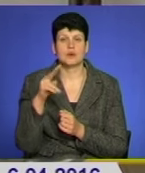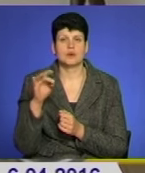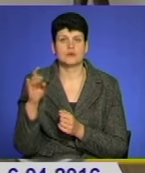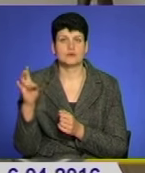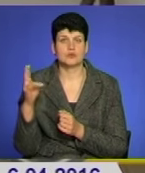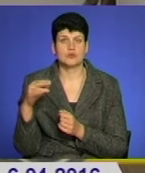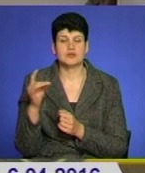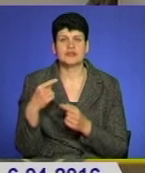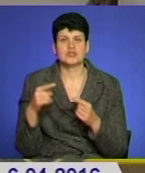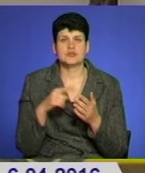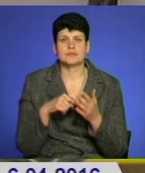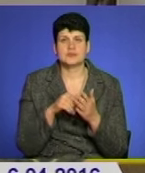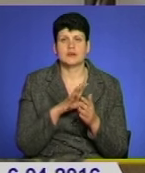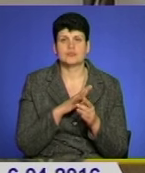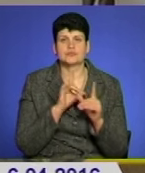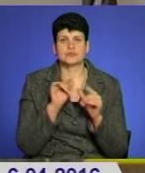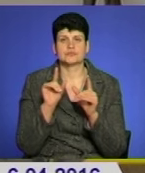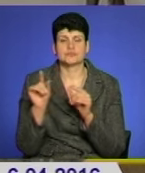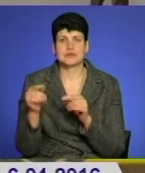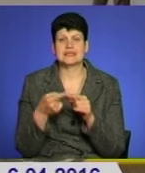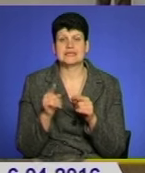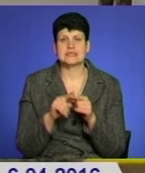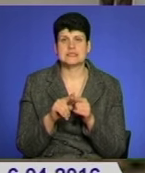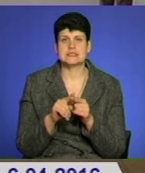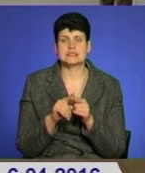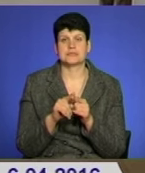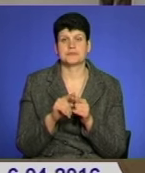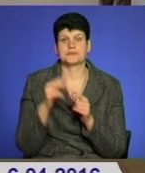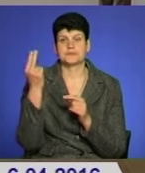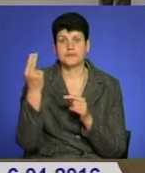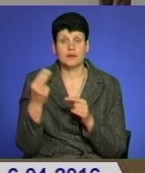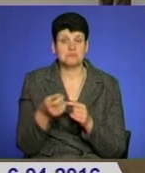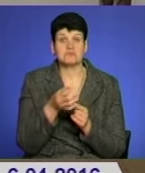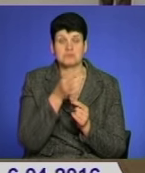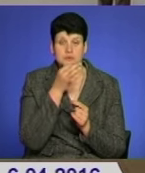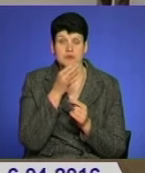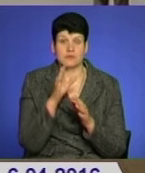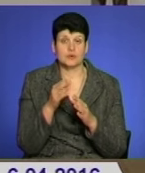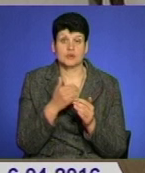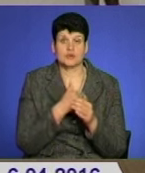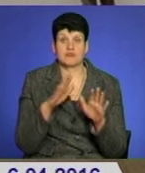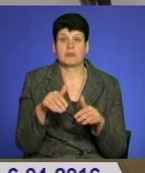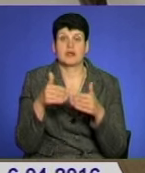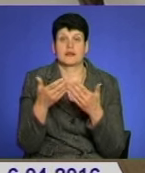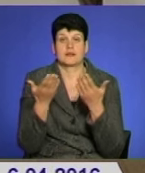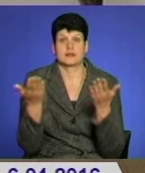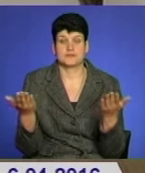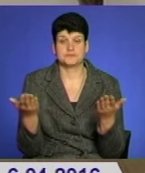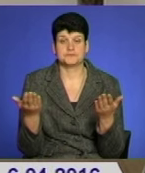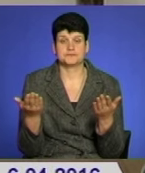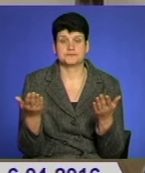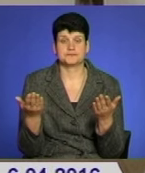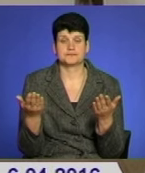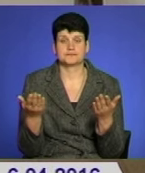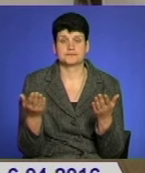міста Великої Британії, всюди він побував, ці краєвиди його вразили, і він постарався свої враження передати на полотнах.